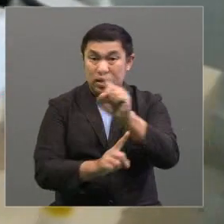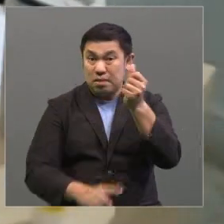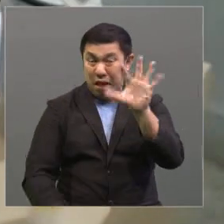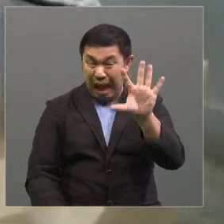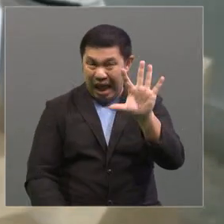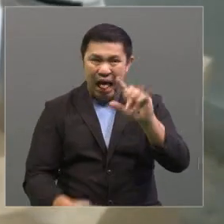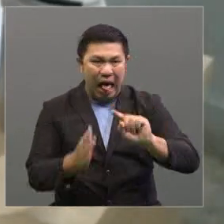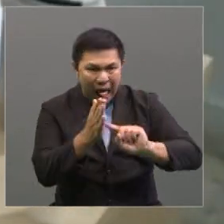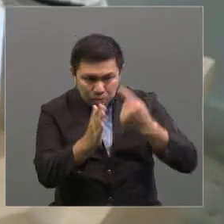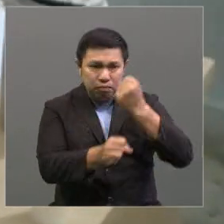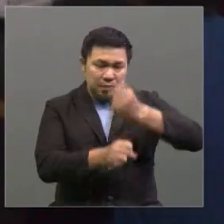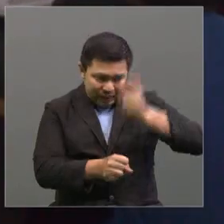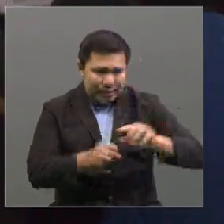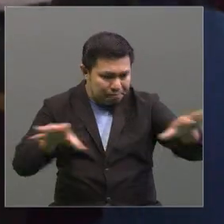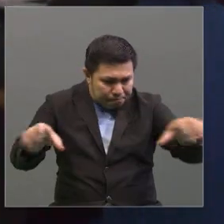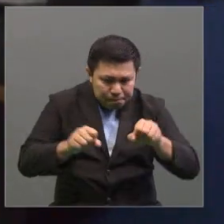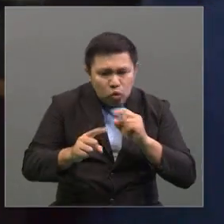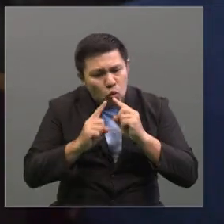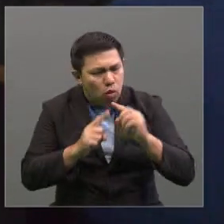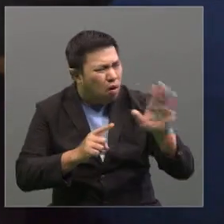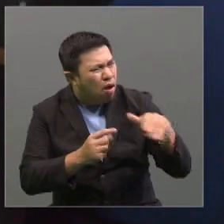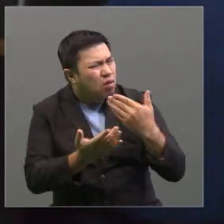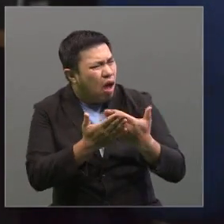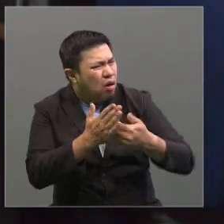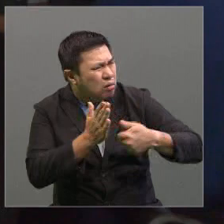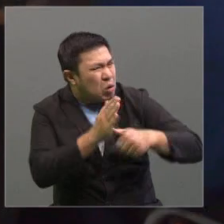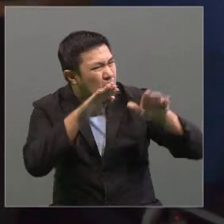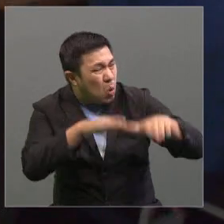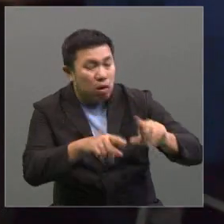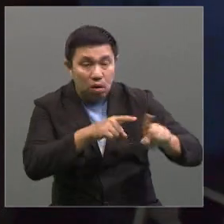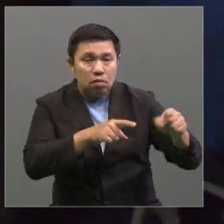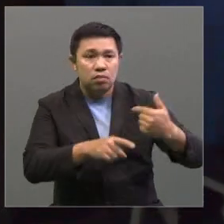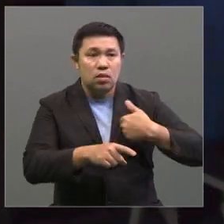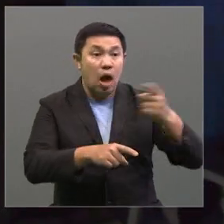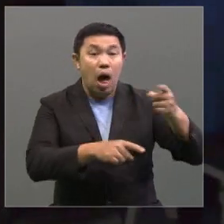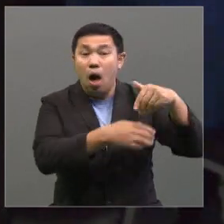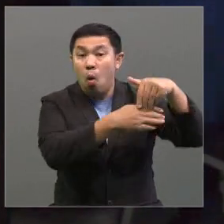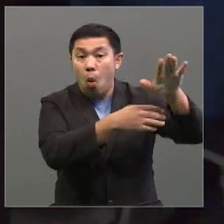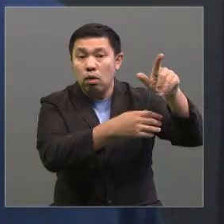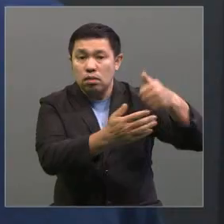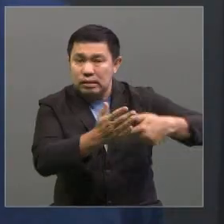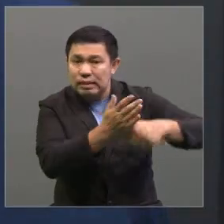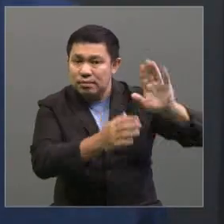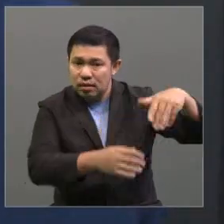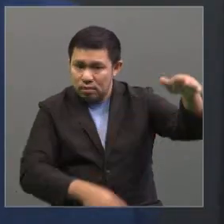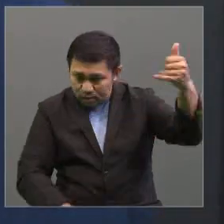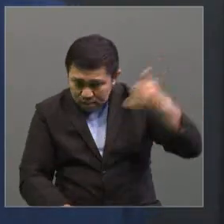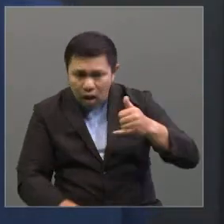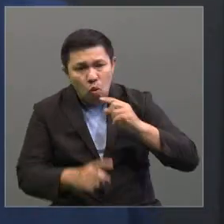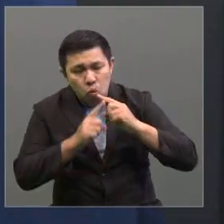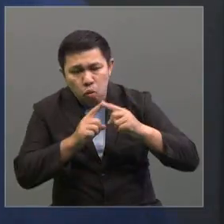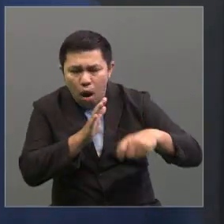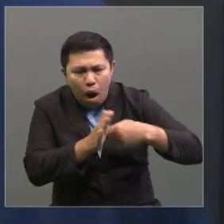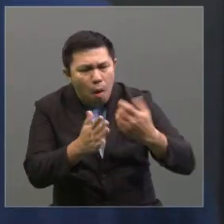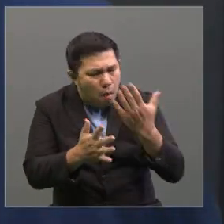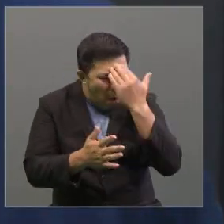เข้าสู่ขั้นตอนการเจรจาไกล่เกลี่ยหนี้ขั้นตอนนี้เนี่ยก็จะมีการเชิญเจ้าหนี้นอกระบบมาพูดคุยมาพิสูจน์ความจริง